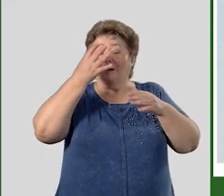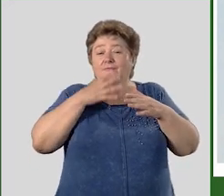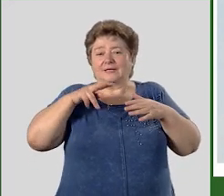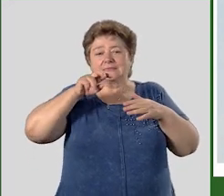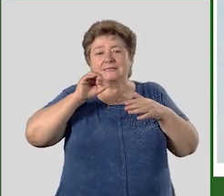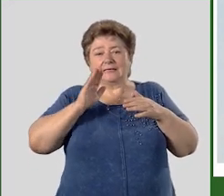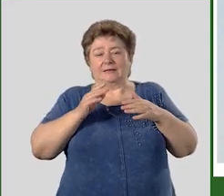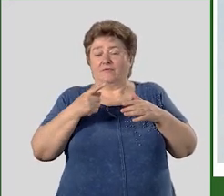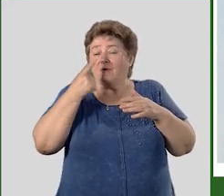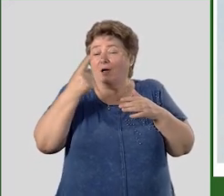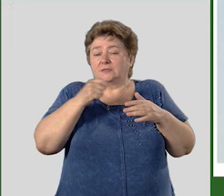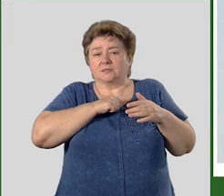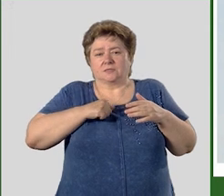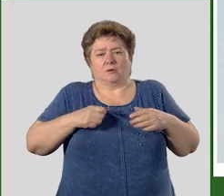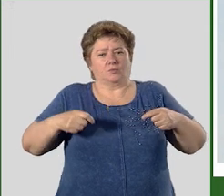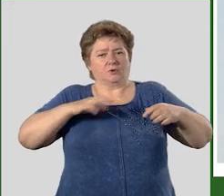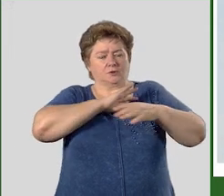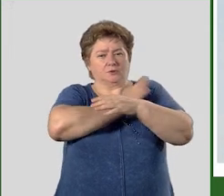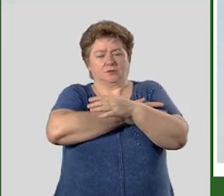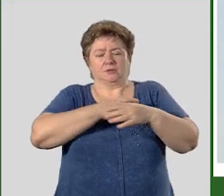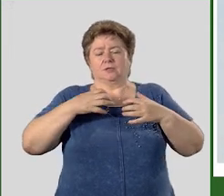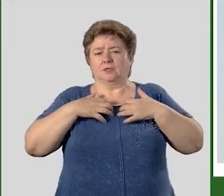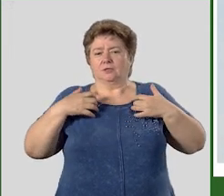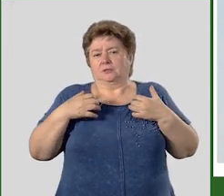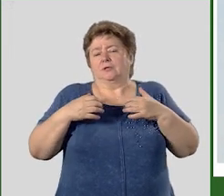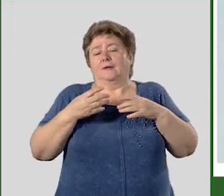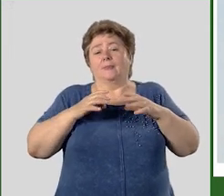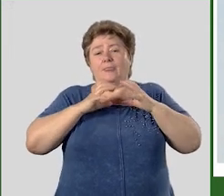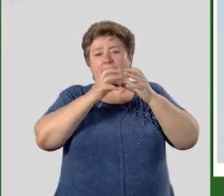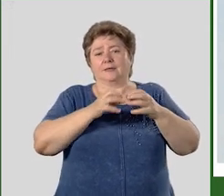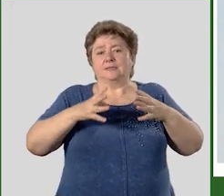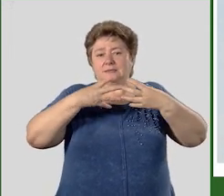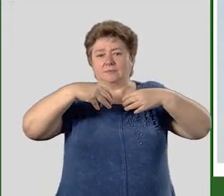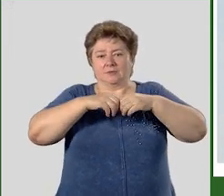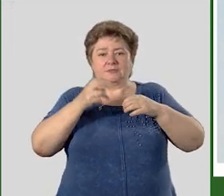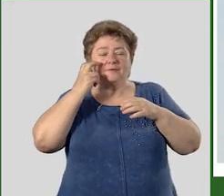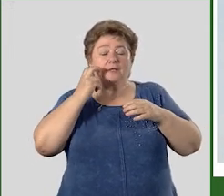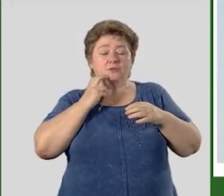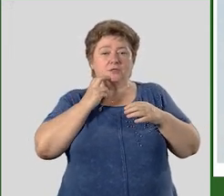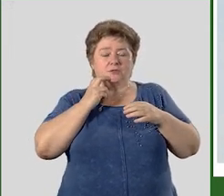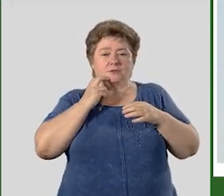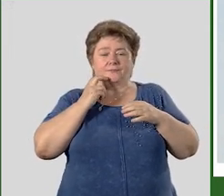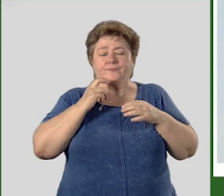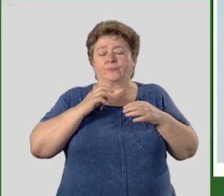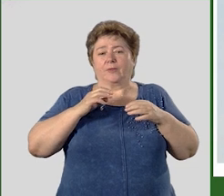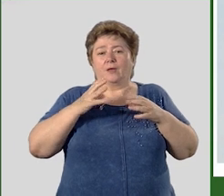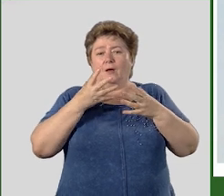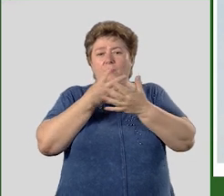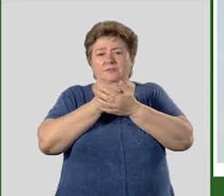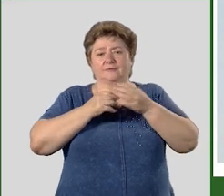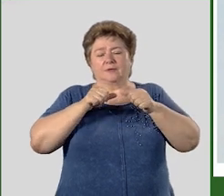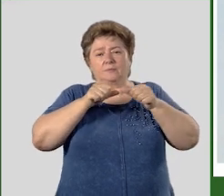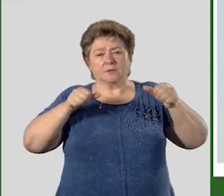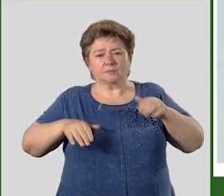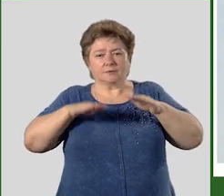Африканский лев – один из самых мощных хищников на планете из семейства кошачьих. По своим размерам